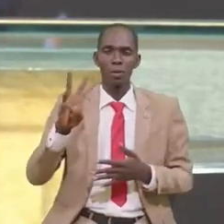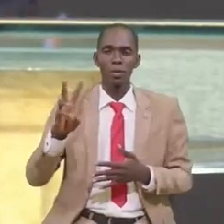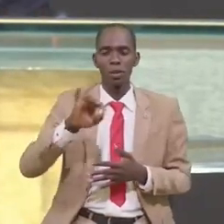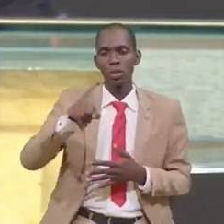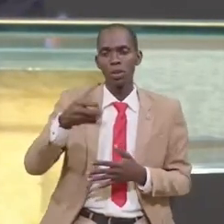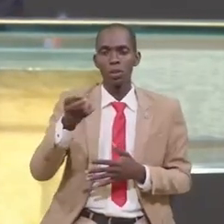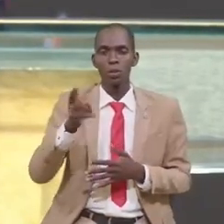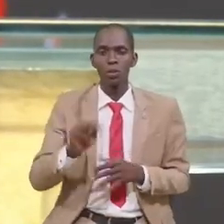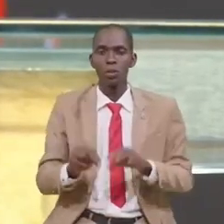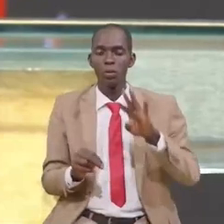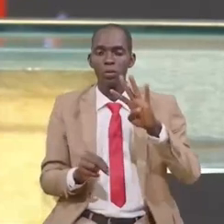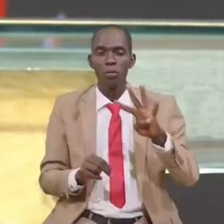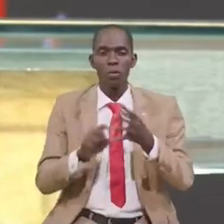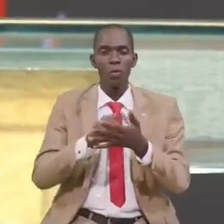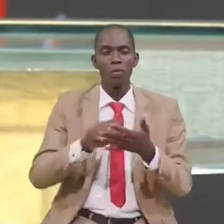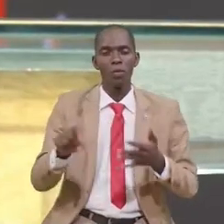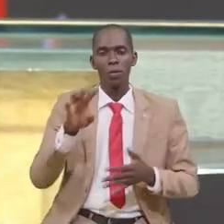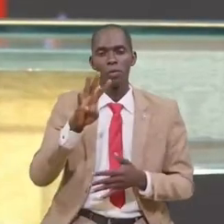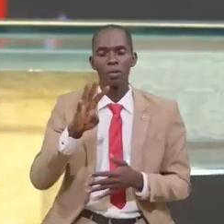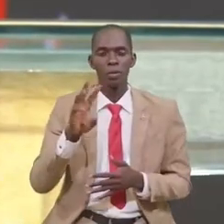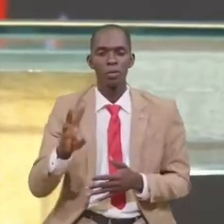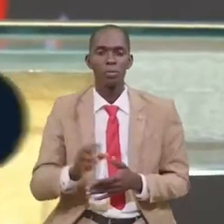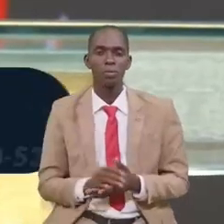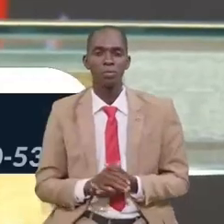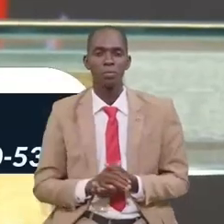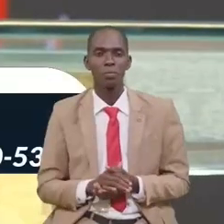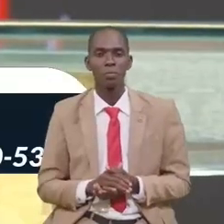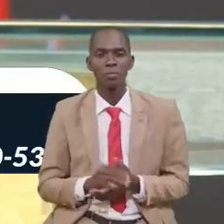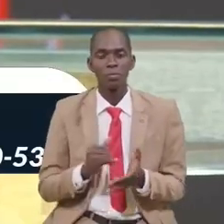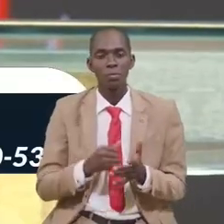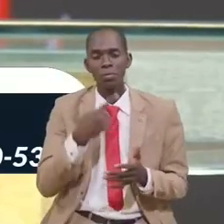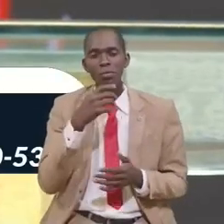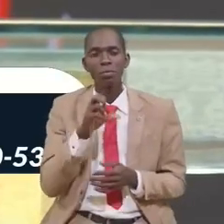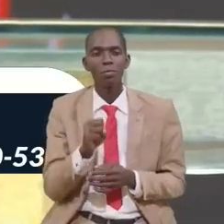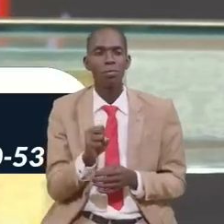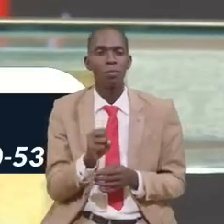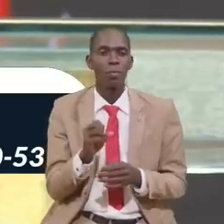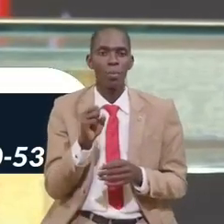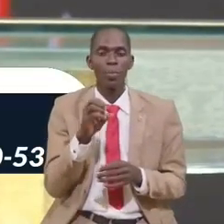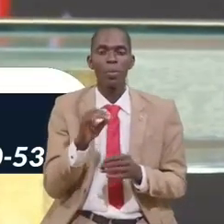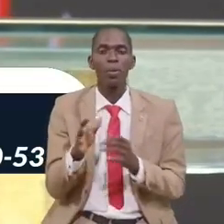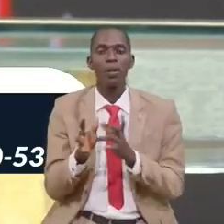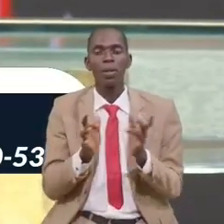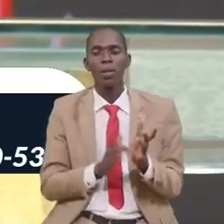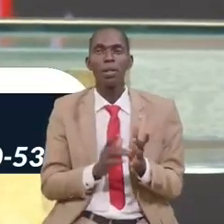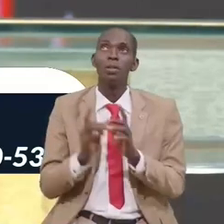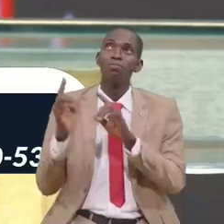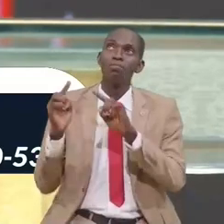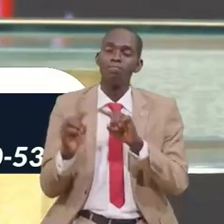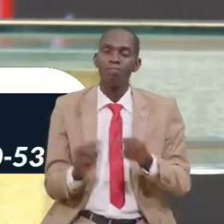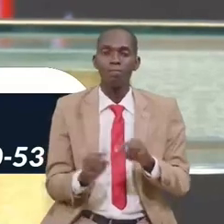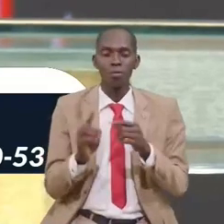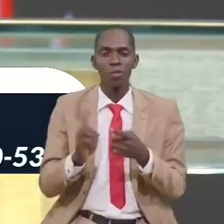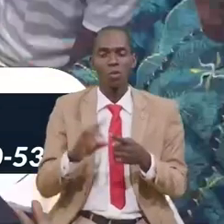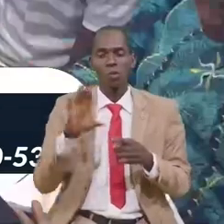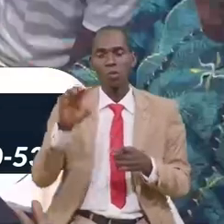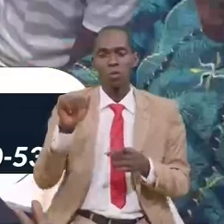4, verset 46. Il retourna donc à